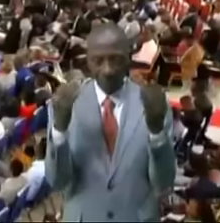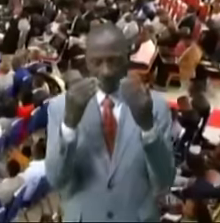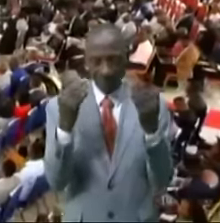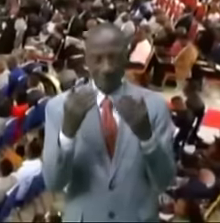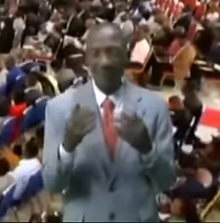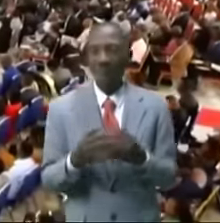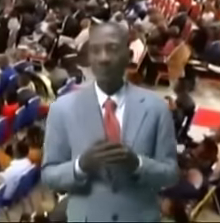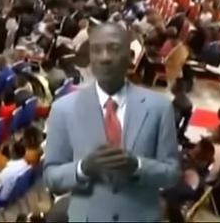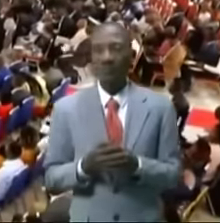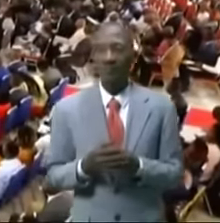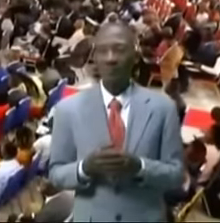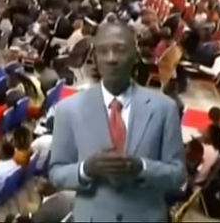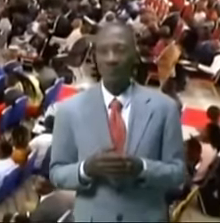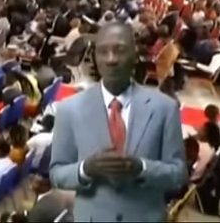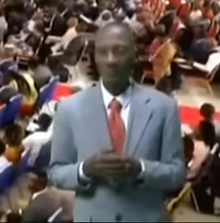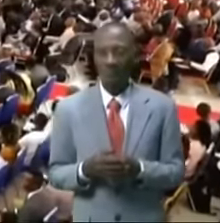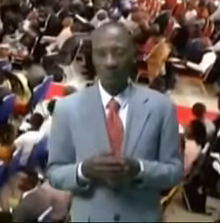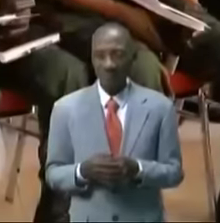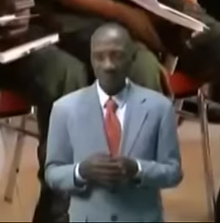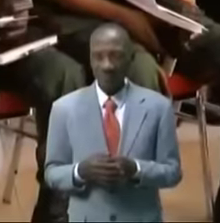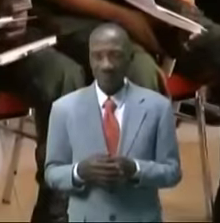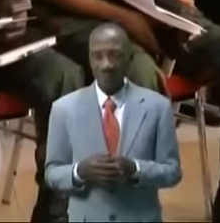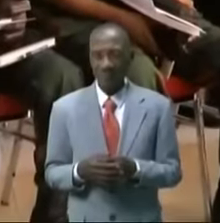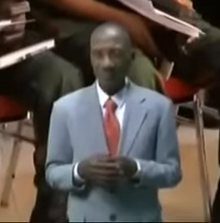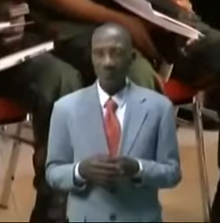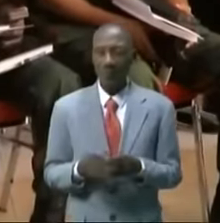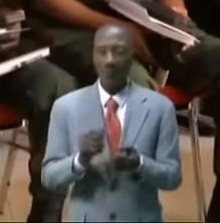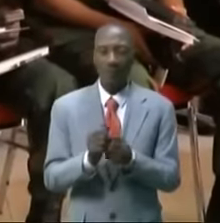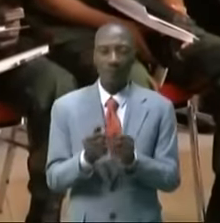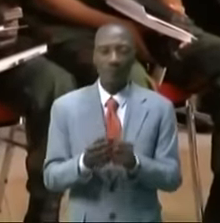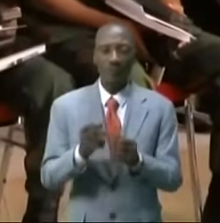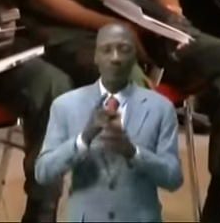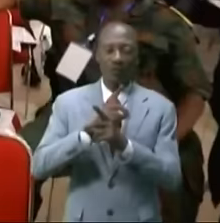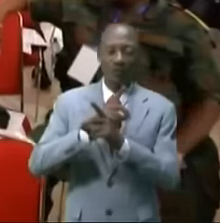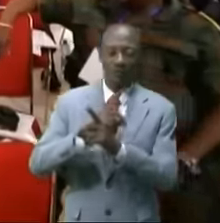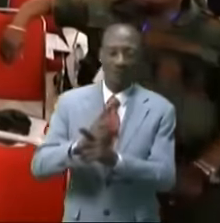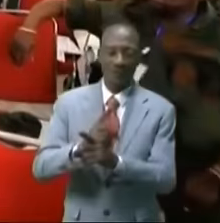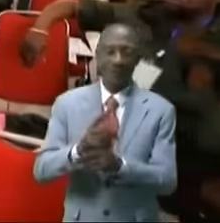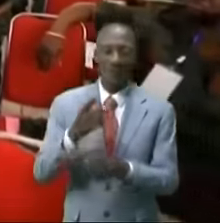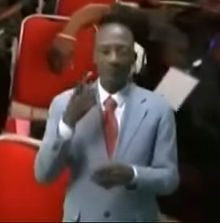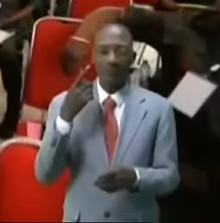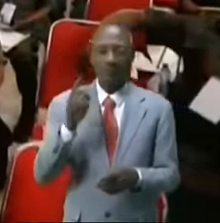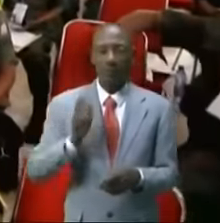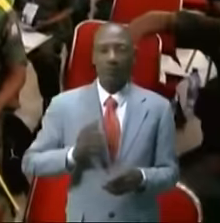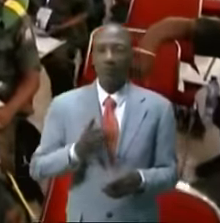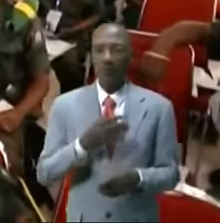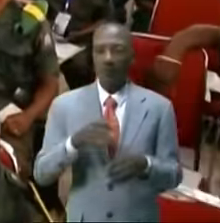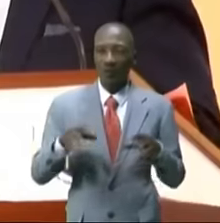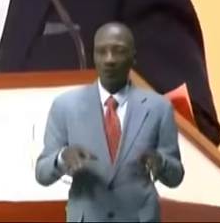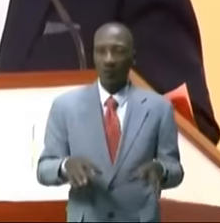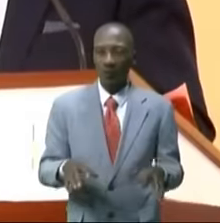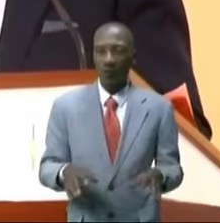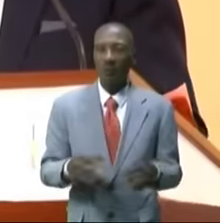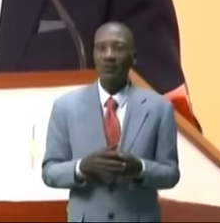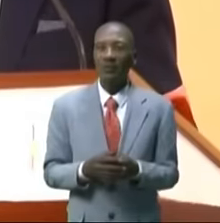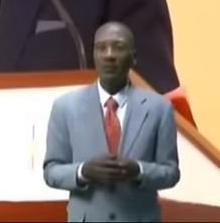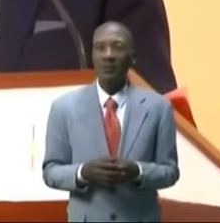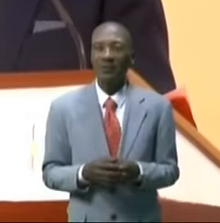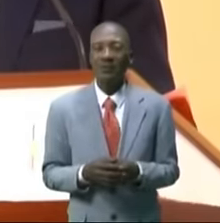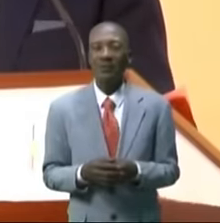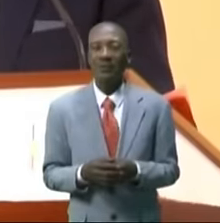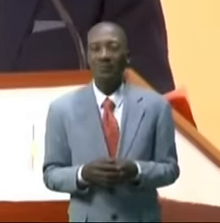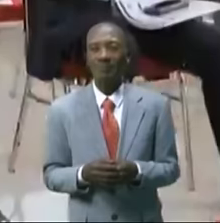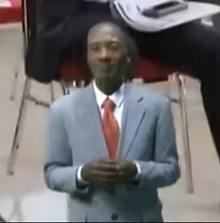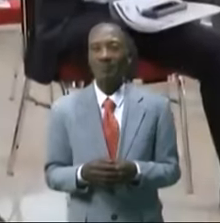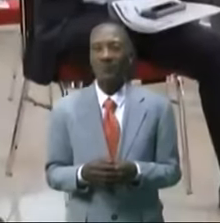Le symposium portant sur défense, sécurité et développement de la RDC, occurrence du Grand Katanga, a ouvert ses portes